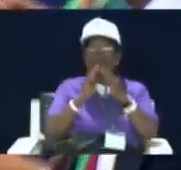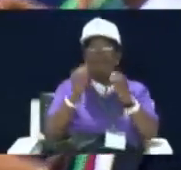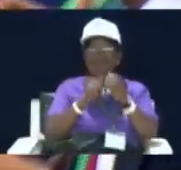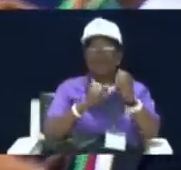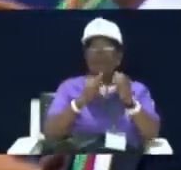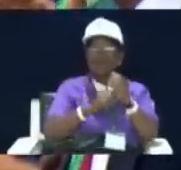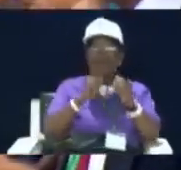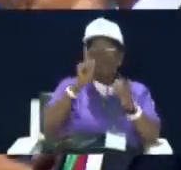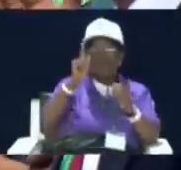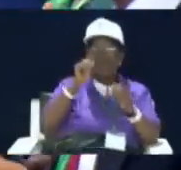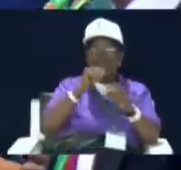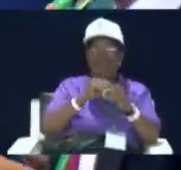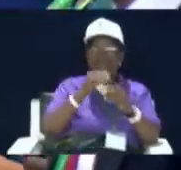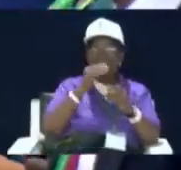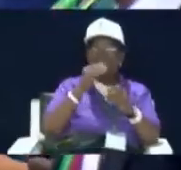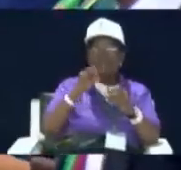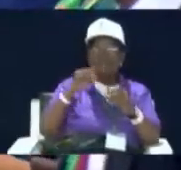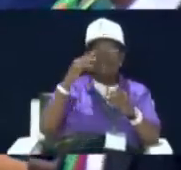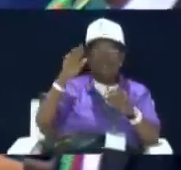Àrìnàkore.